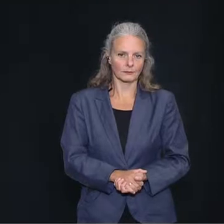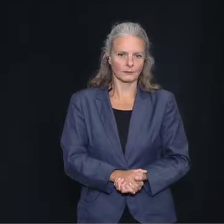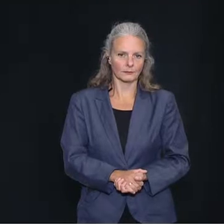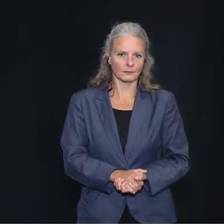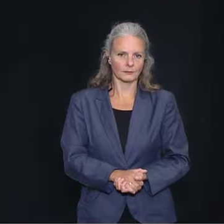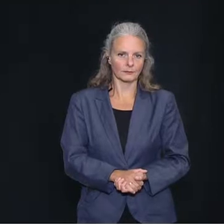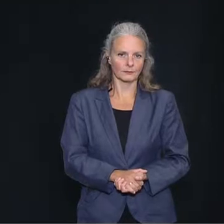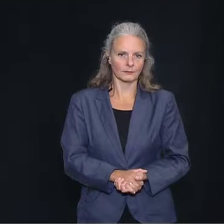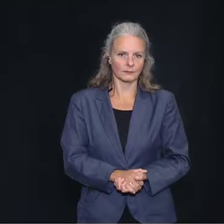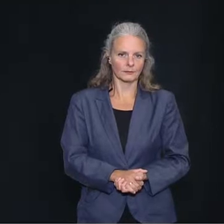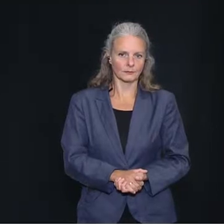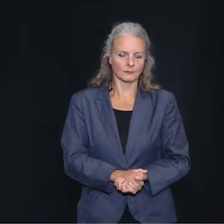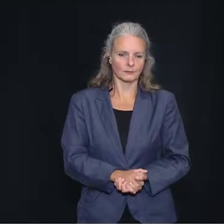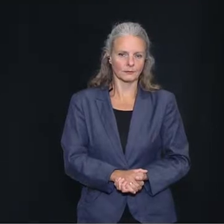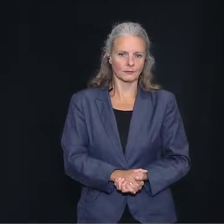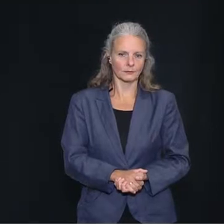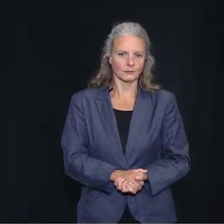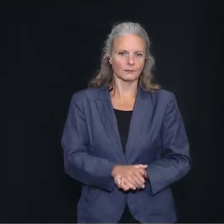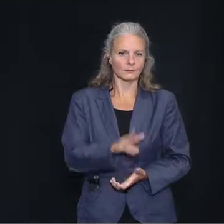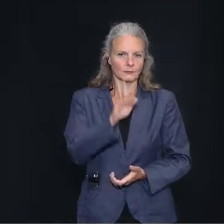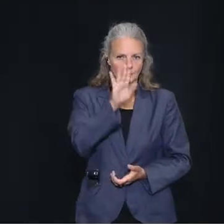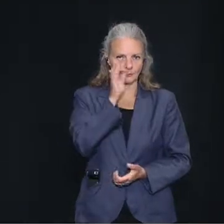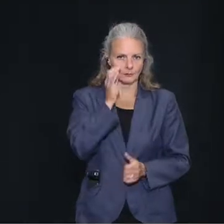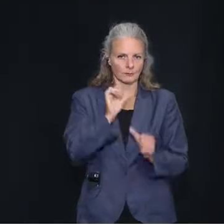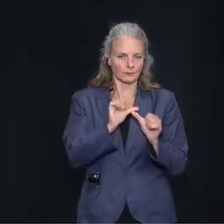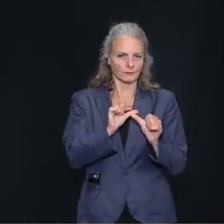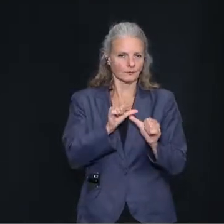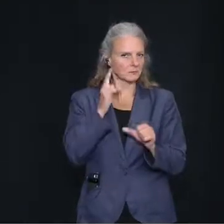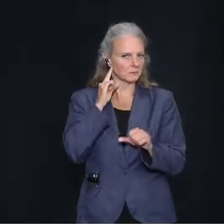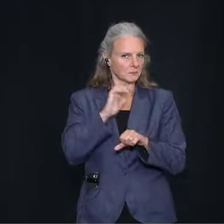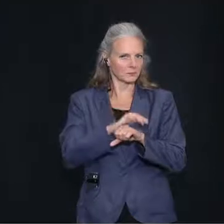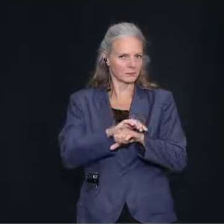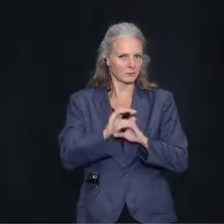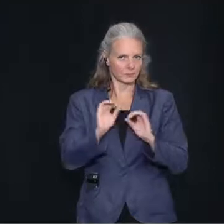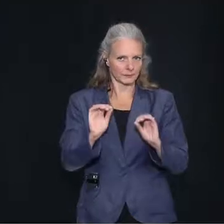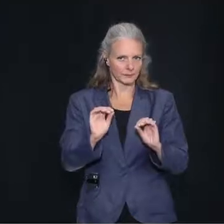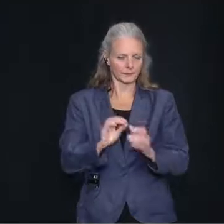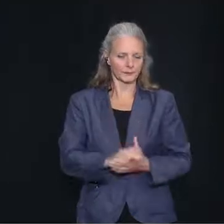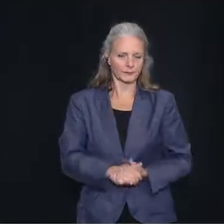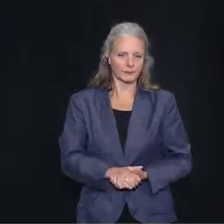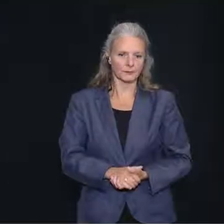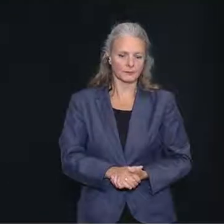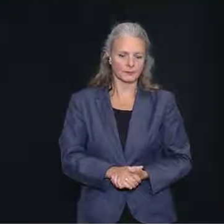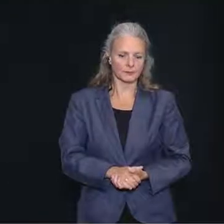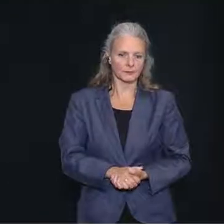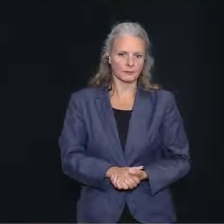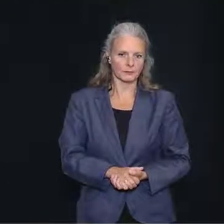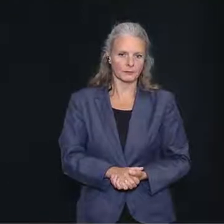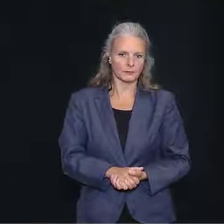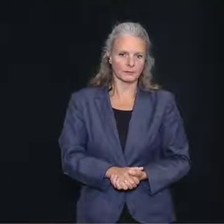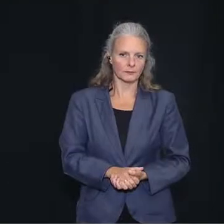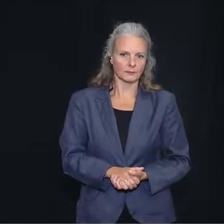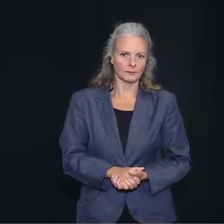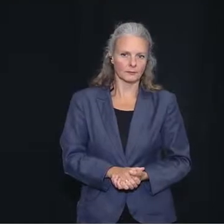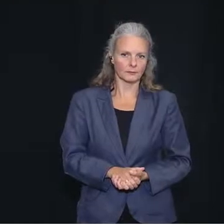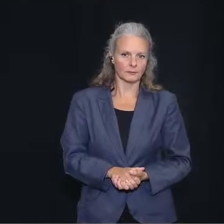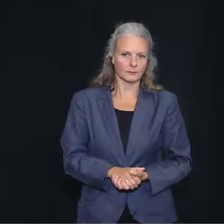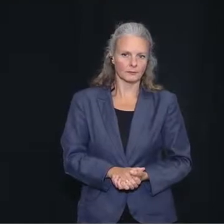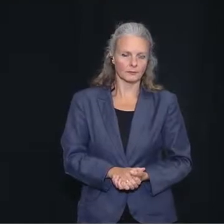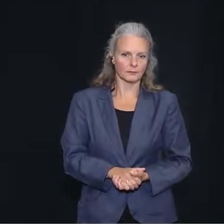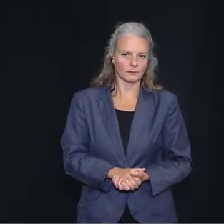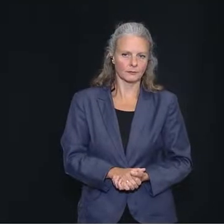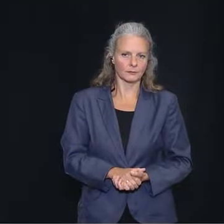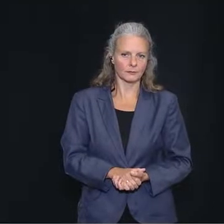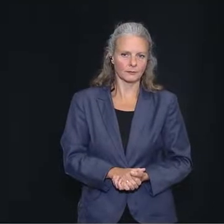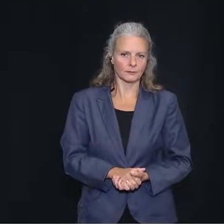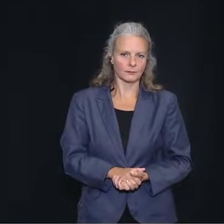Catherine Tekakwitha. Nous la vénérons pour sa sainteté de vie. Mais ne pourrions-nous